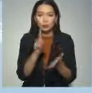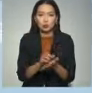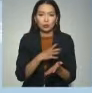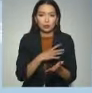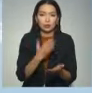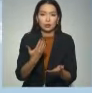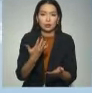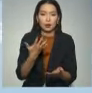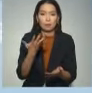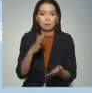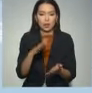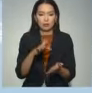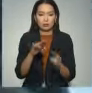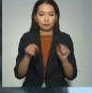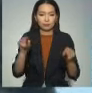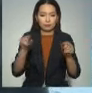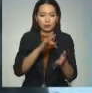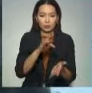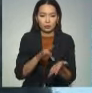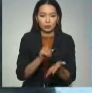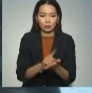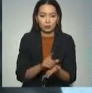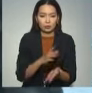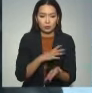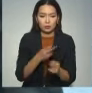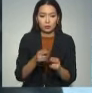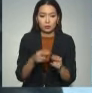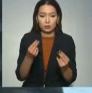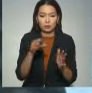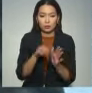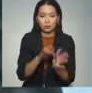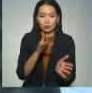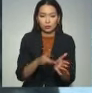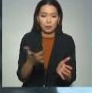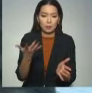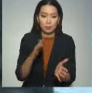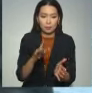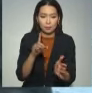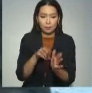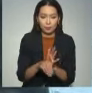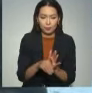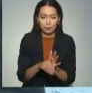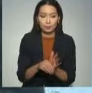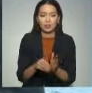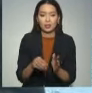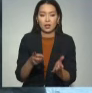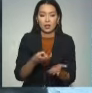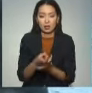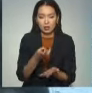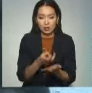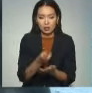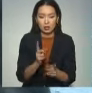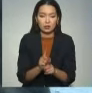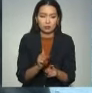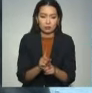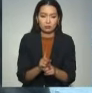появиться в 5 частях города. В данную сумму входят 5 горок. Также ледяные фигуры в количестве 44